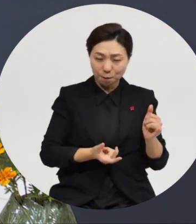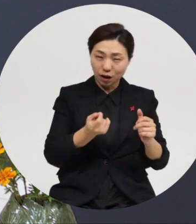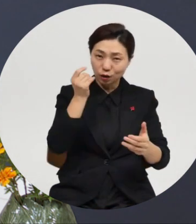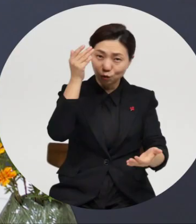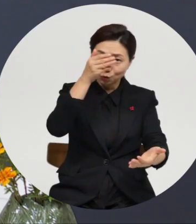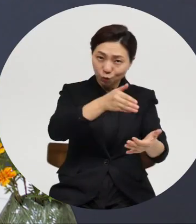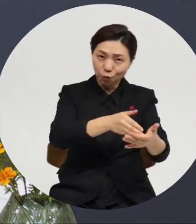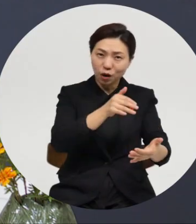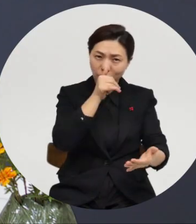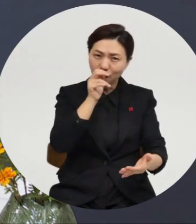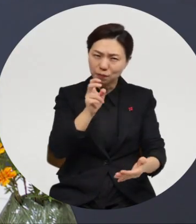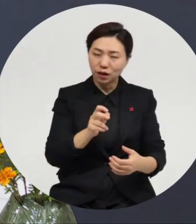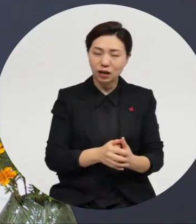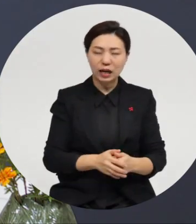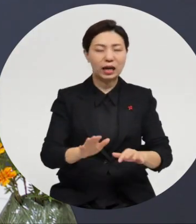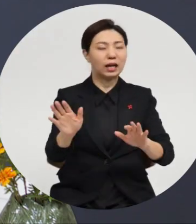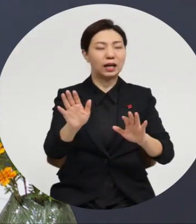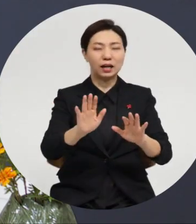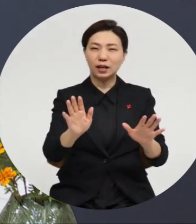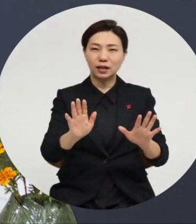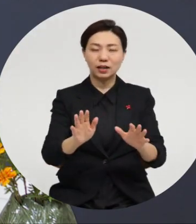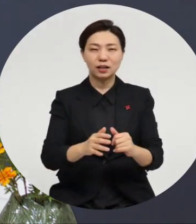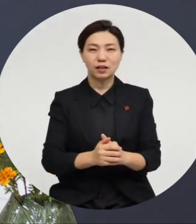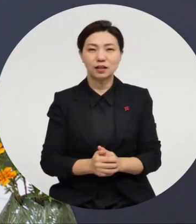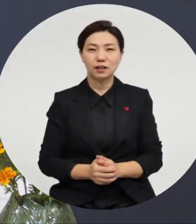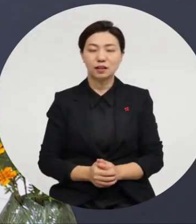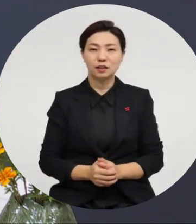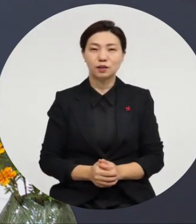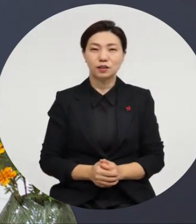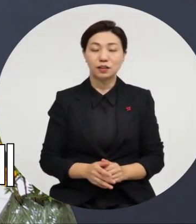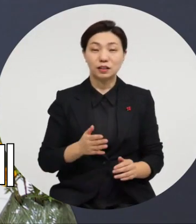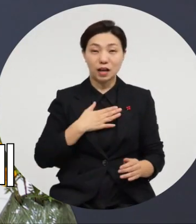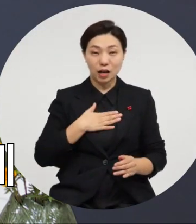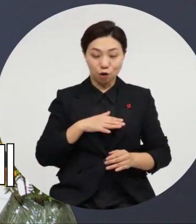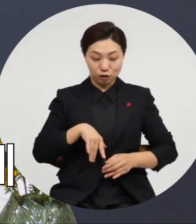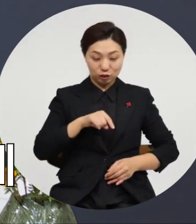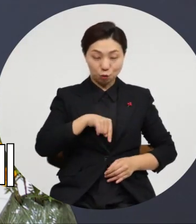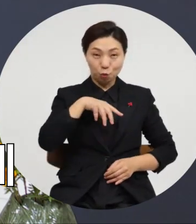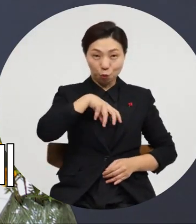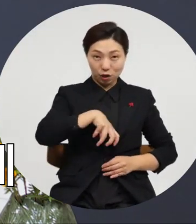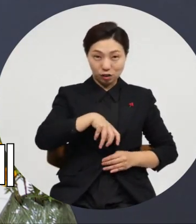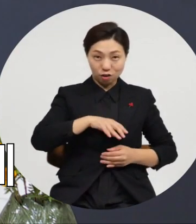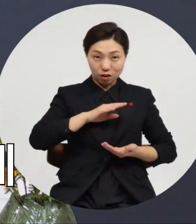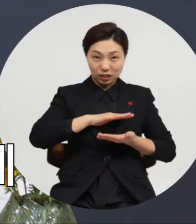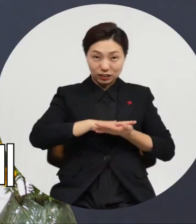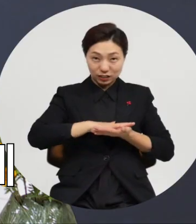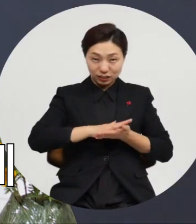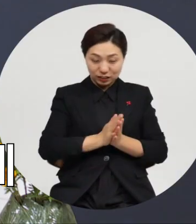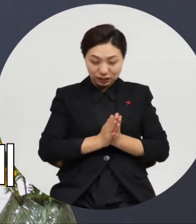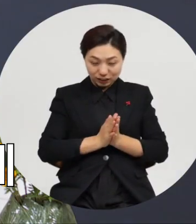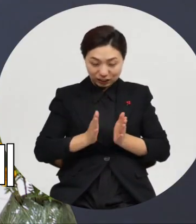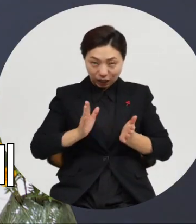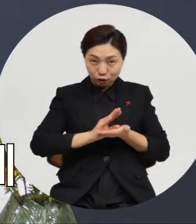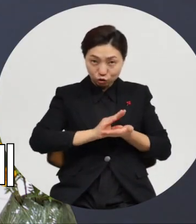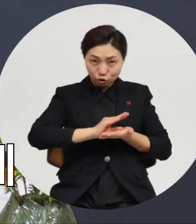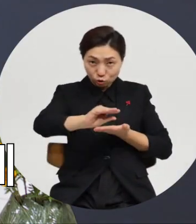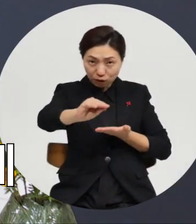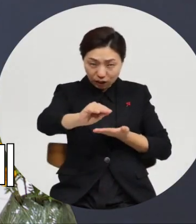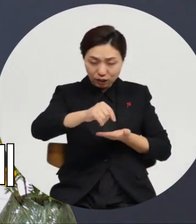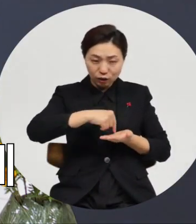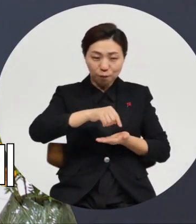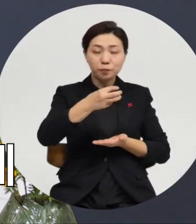목적이 있는 사람이 빨리 도달할 것 같습니다. 아니, 내가 여기서